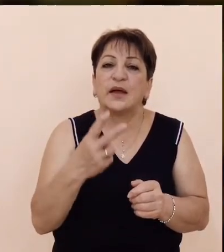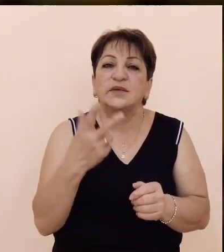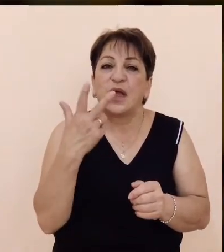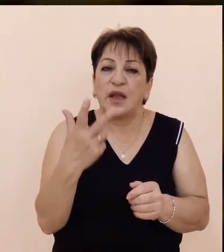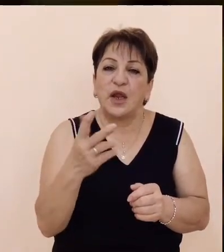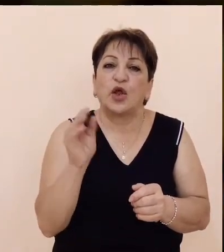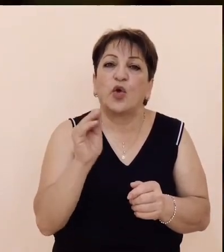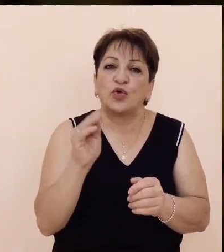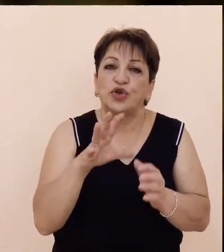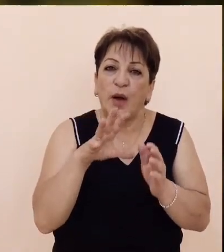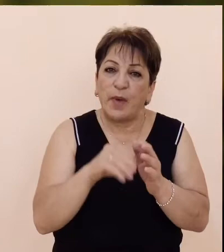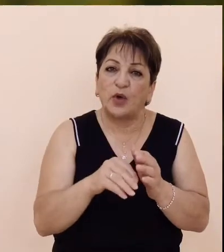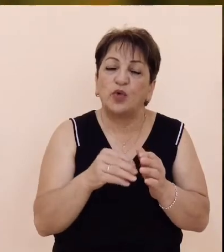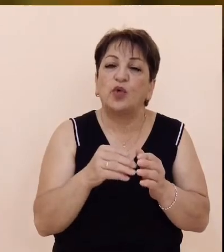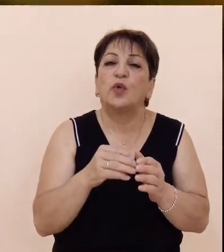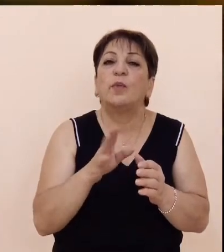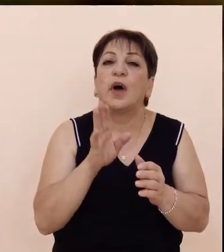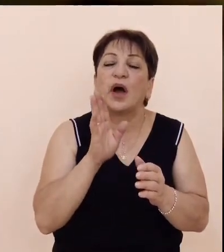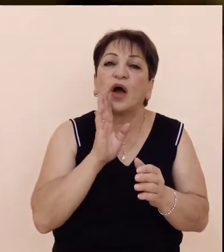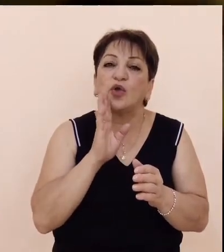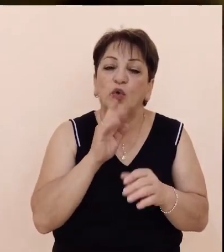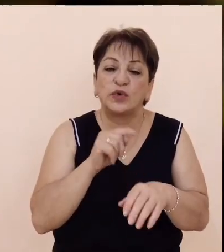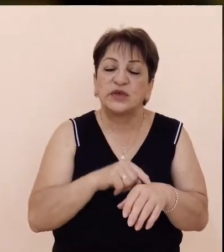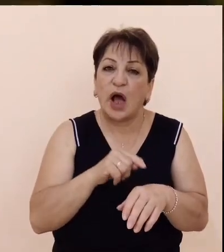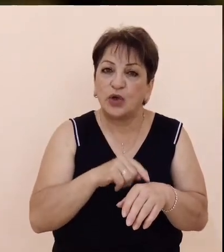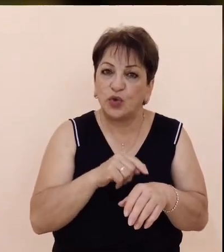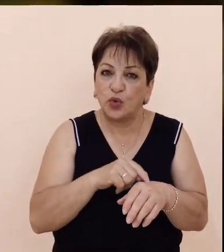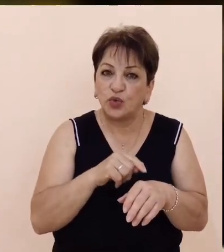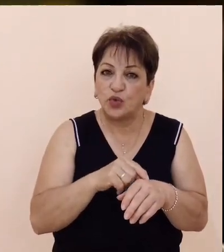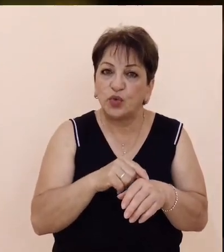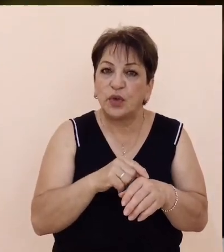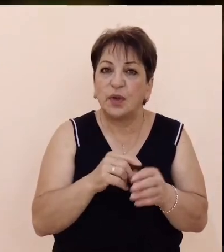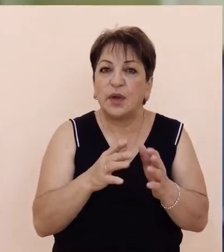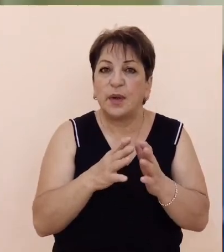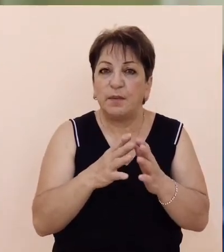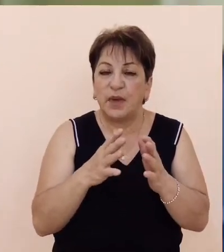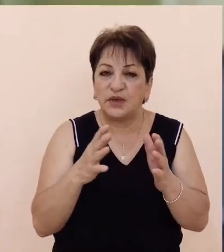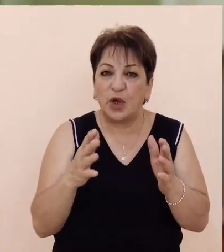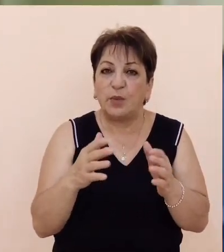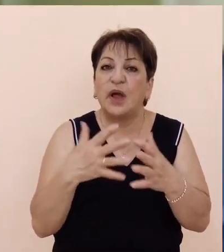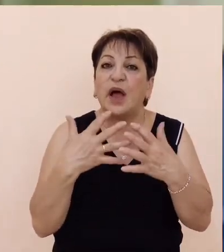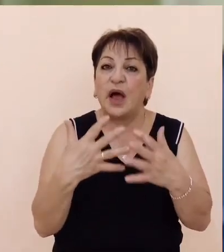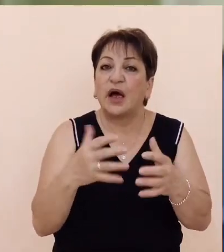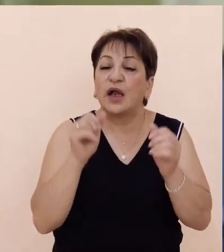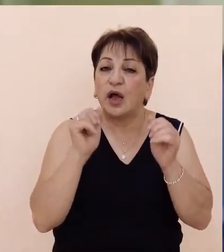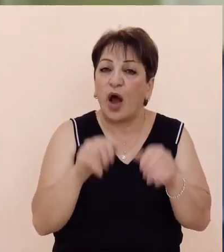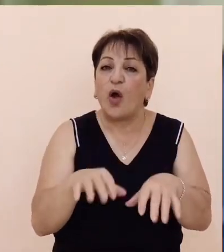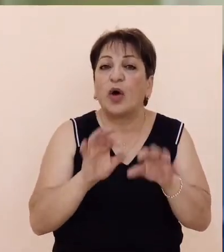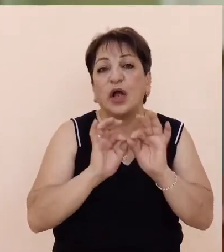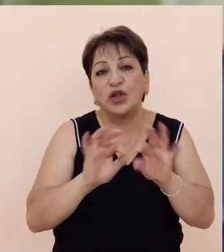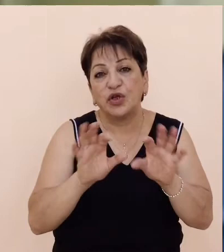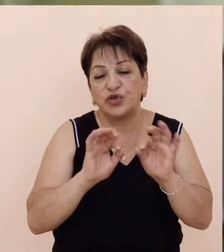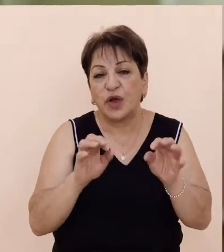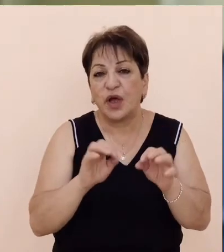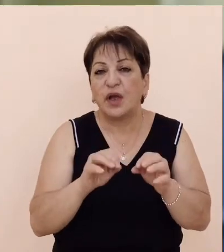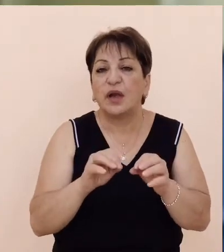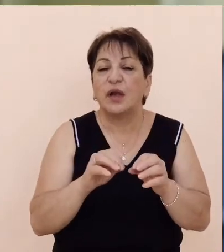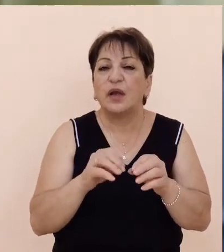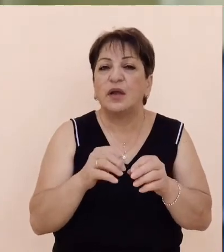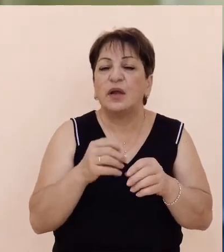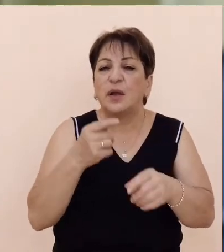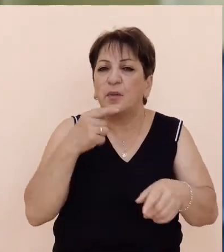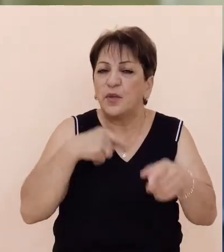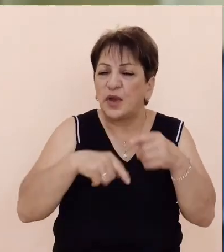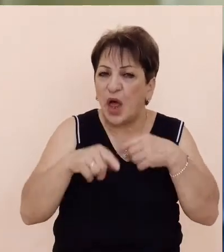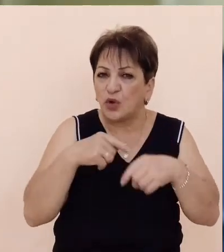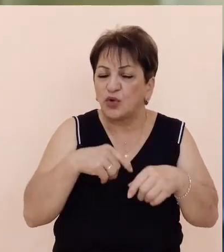23-րդ շաբաթում մեծանում է կնոջ զգացողությունների սպեկտրը։ Հղին կարող է նշել որոշակի թույլ կծկանքներ,